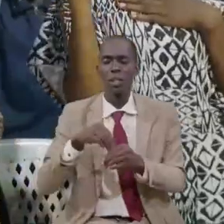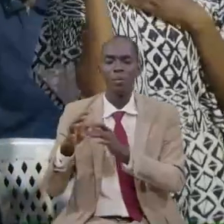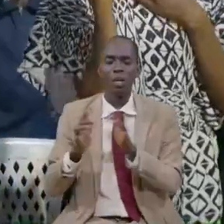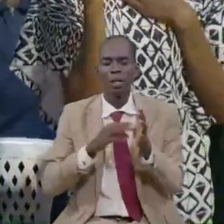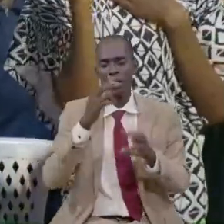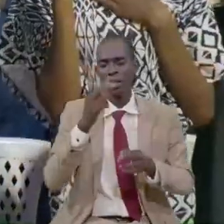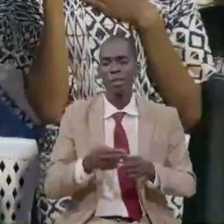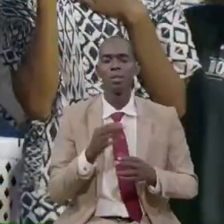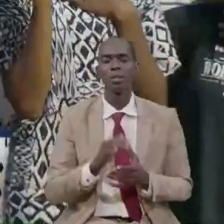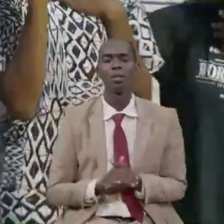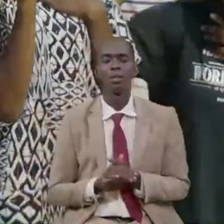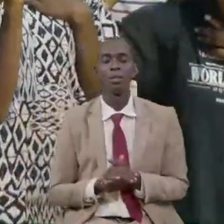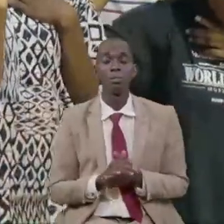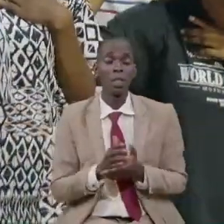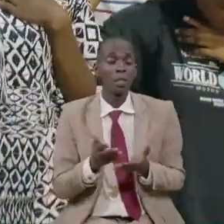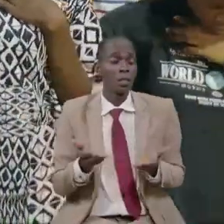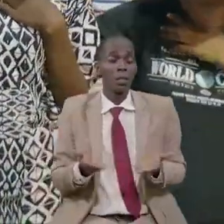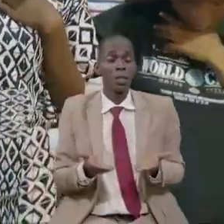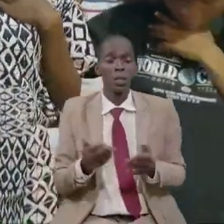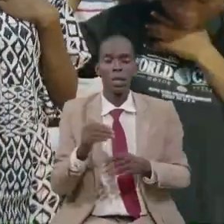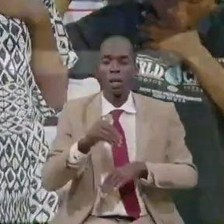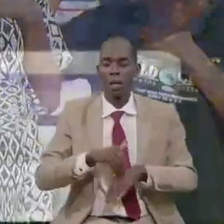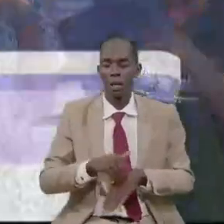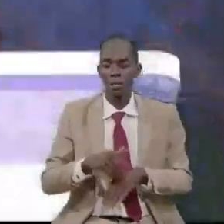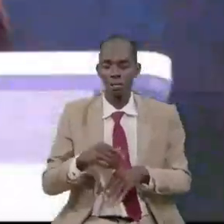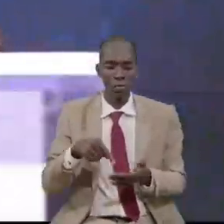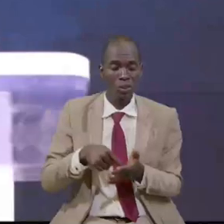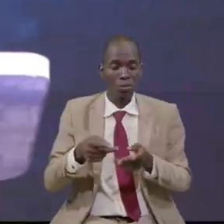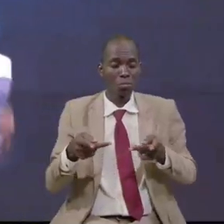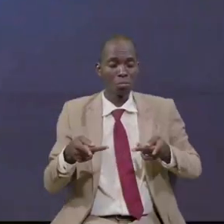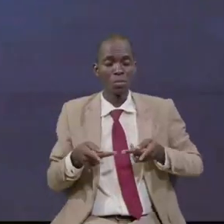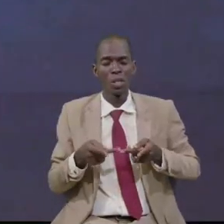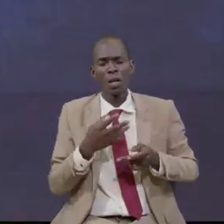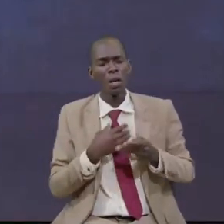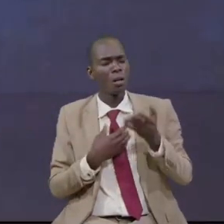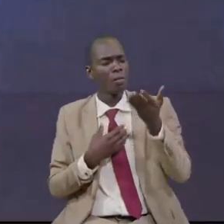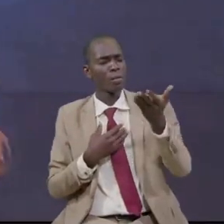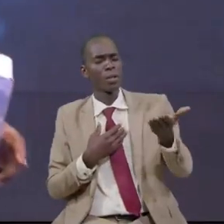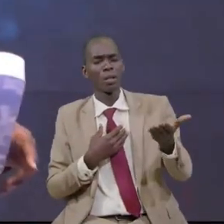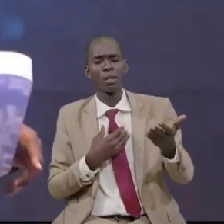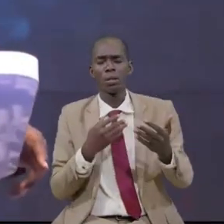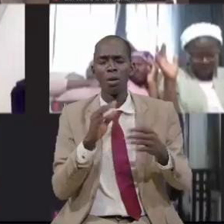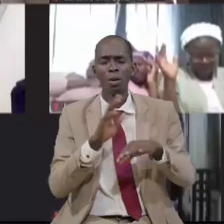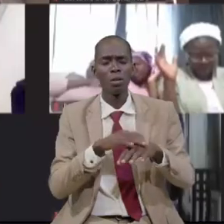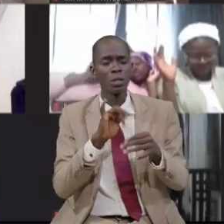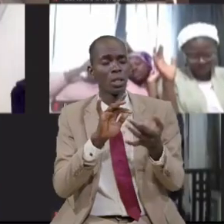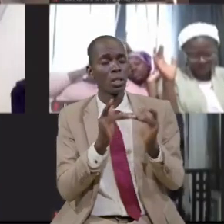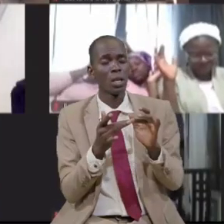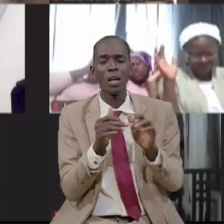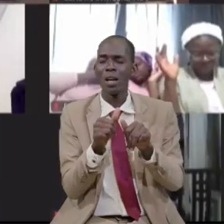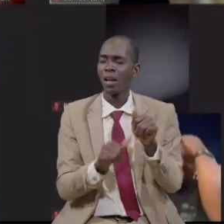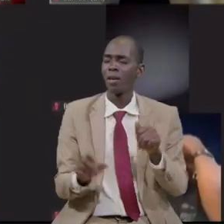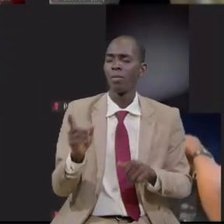Jésus. Ici au lieu Alpha, et là, en ligne, et partout,